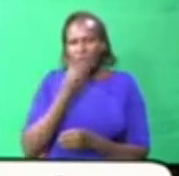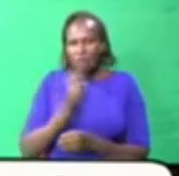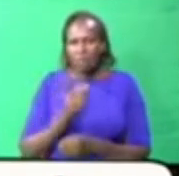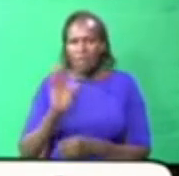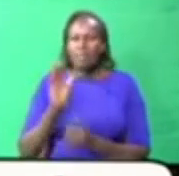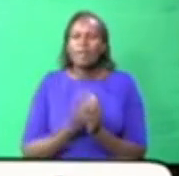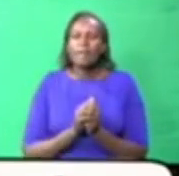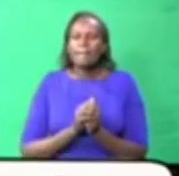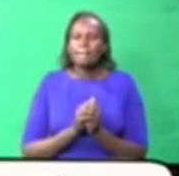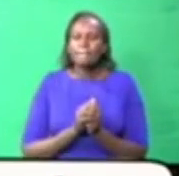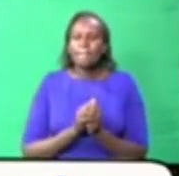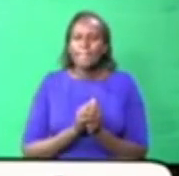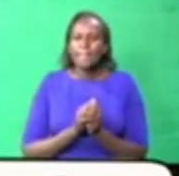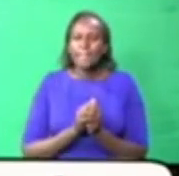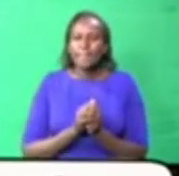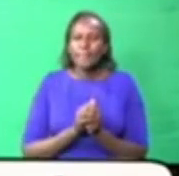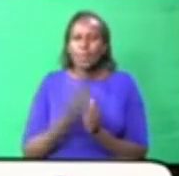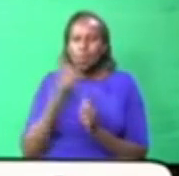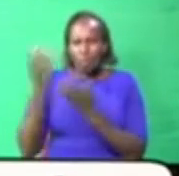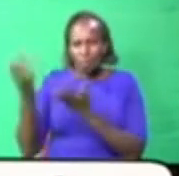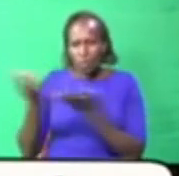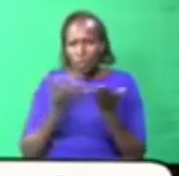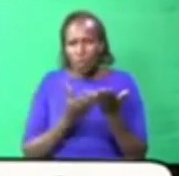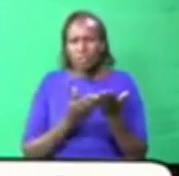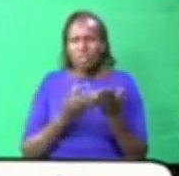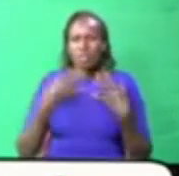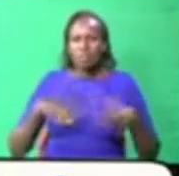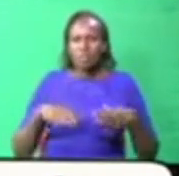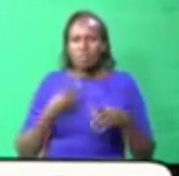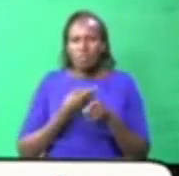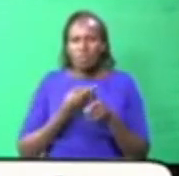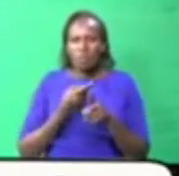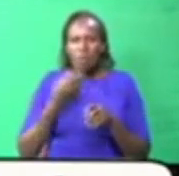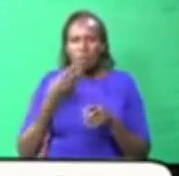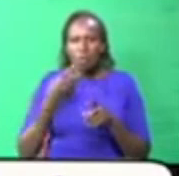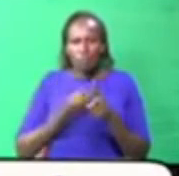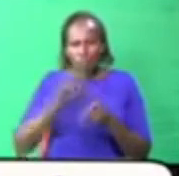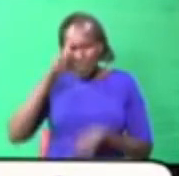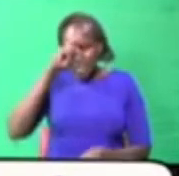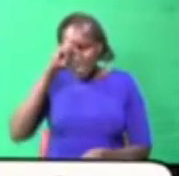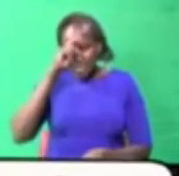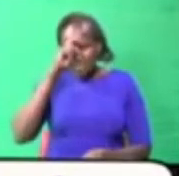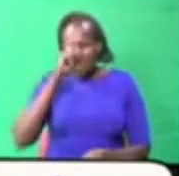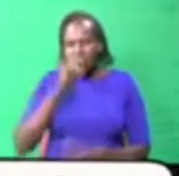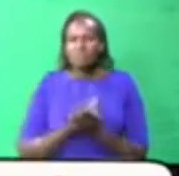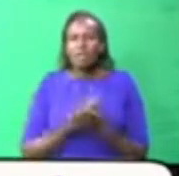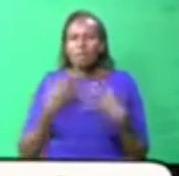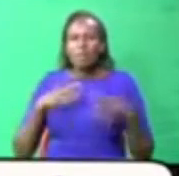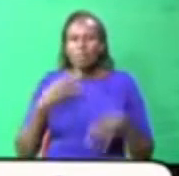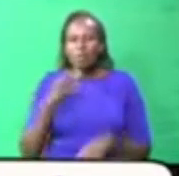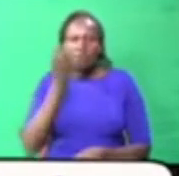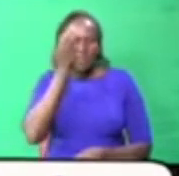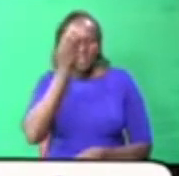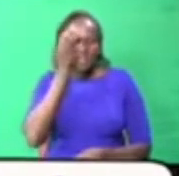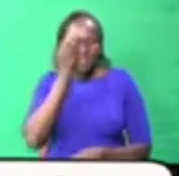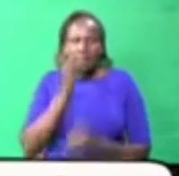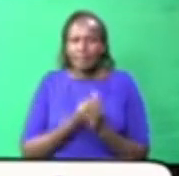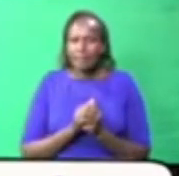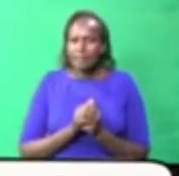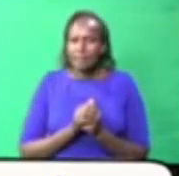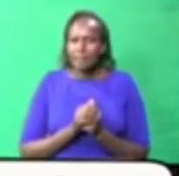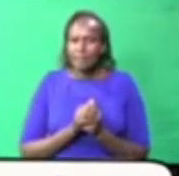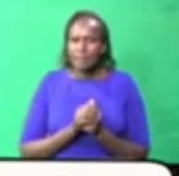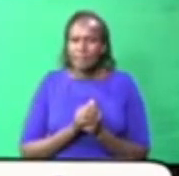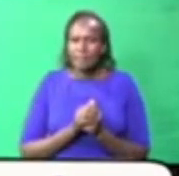as God who brought the Israelites out of the land of the north and out of the countries where he had banished them. For